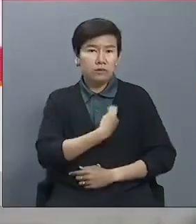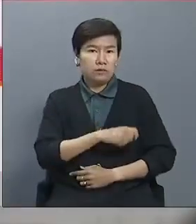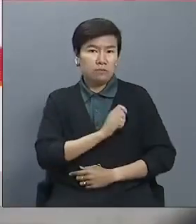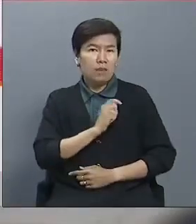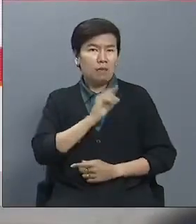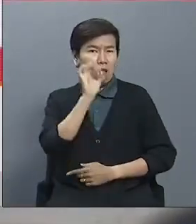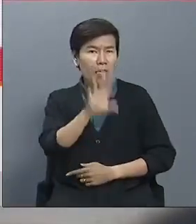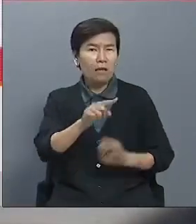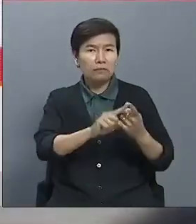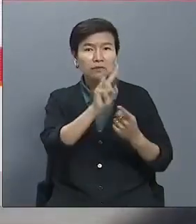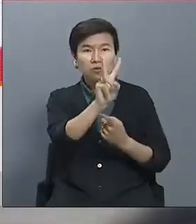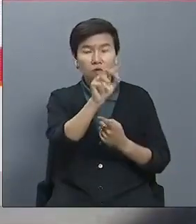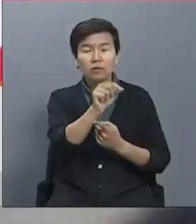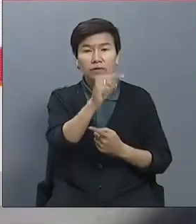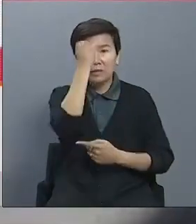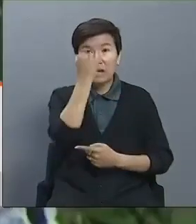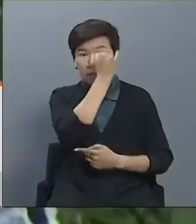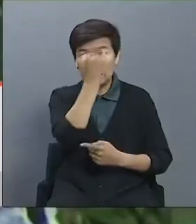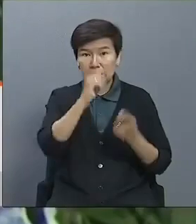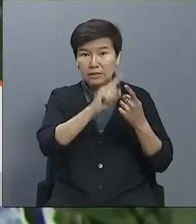คนสเปนก็เป็นประเทศที่มีการระบาดรุนแรงที่สุดเป็นอันดับ2รองจาก